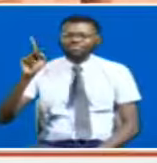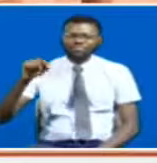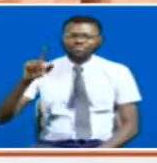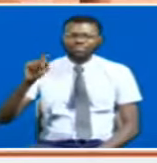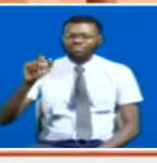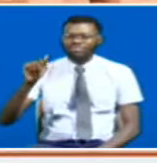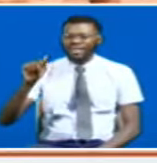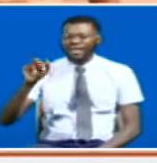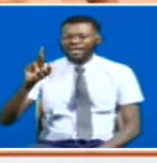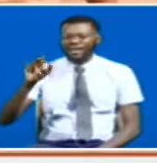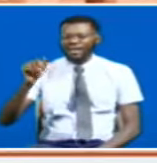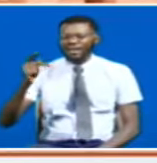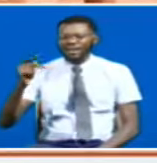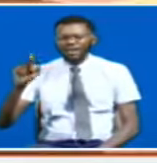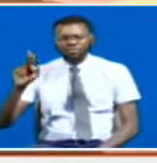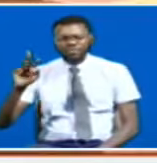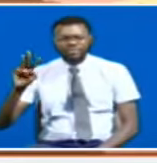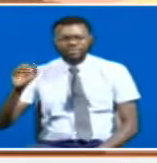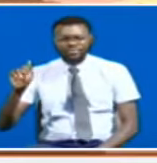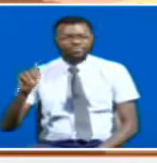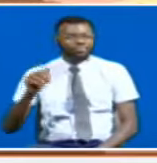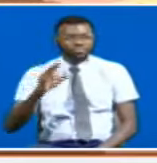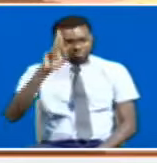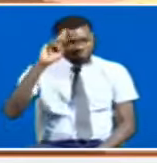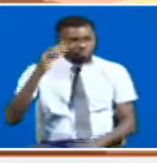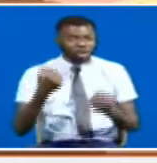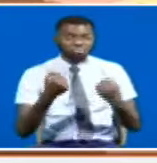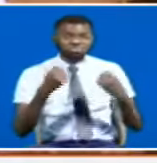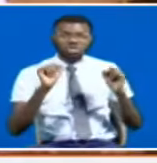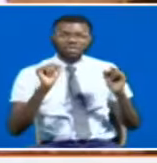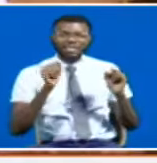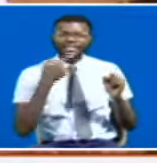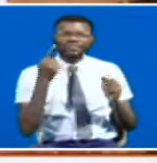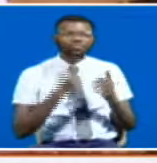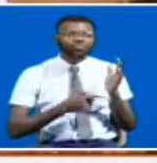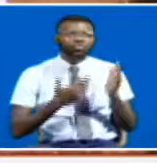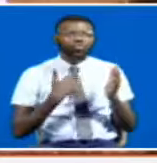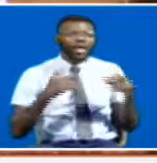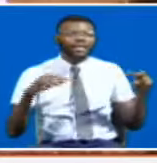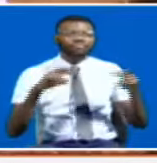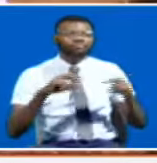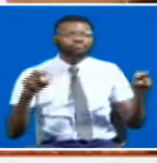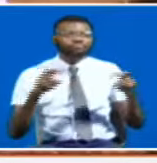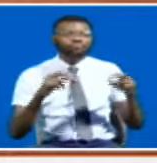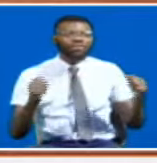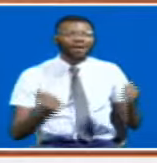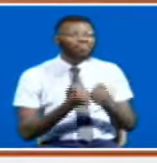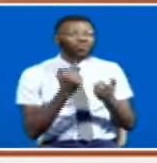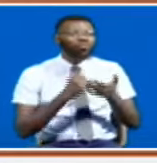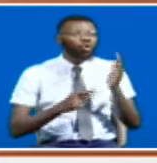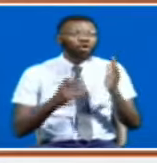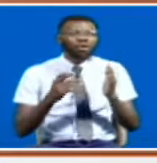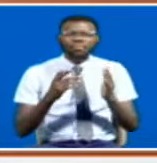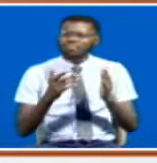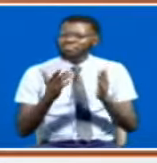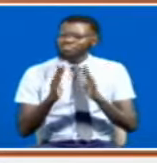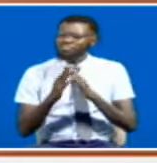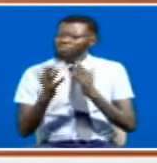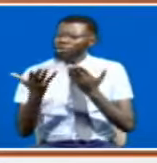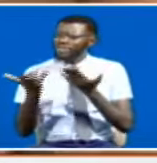Kamanda wa polisi wa kaunti ndogo ya Kiyo Kusini Abdullahi Dahir amesema wanachunguza kisa hicho ili kujua ni nani